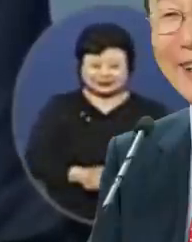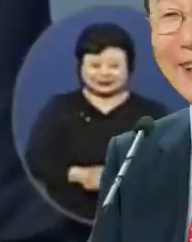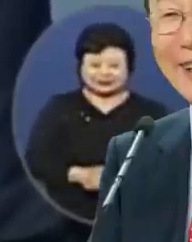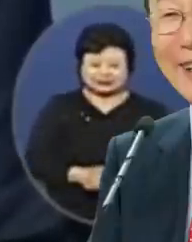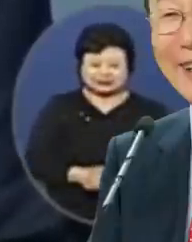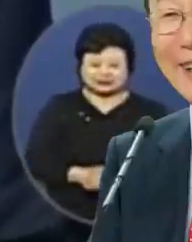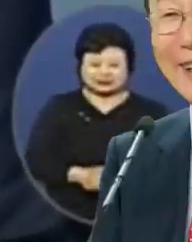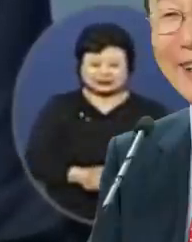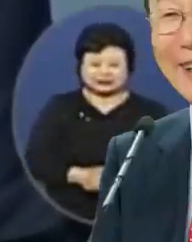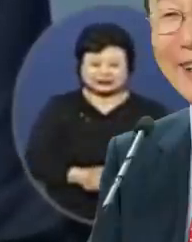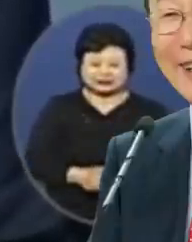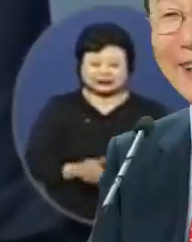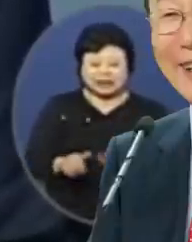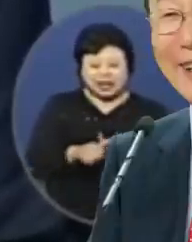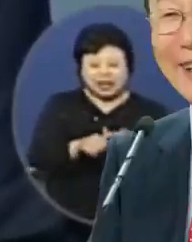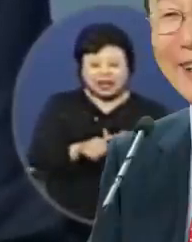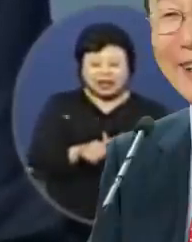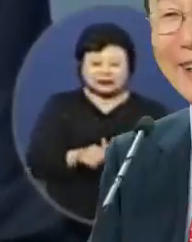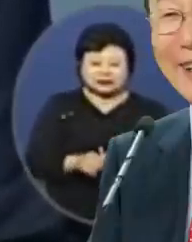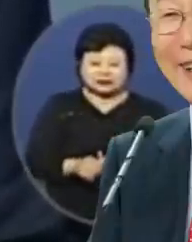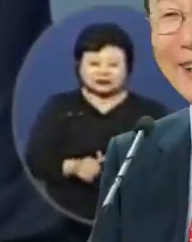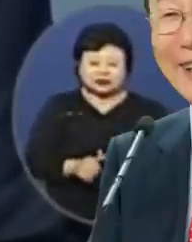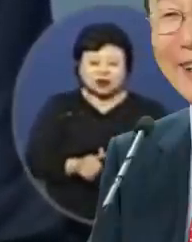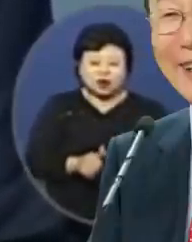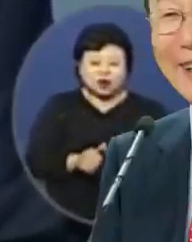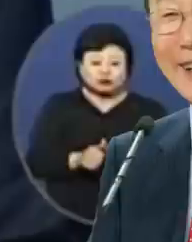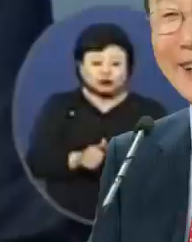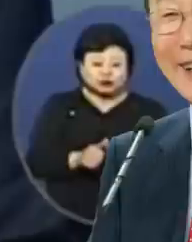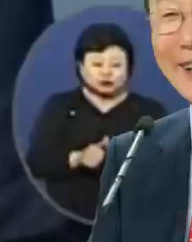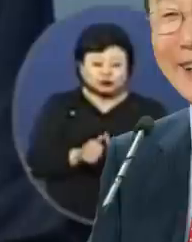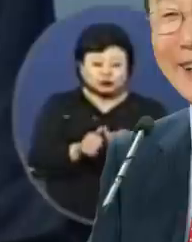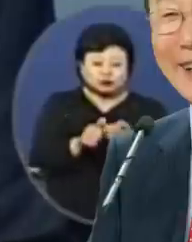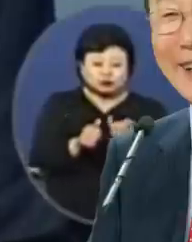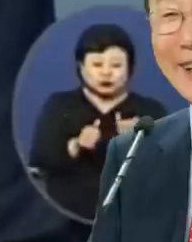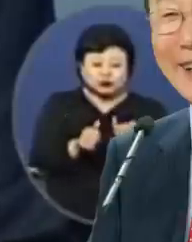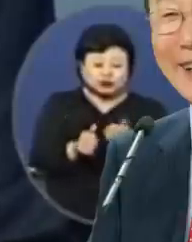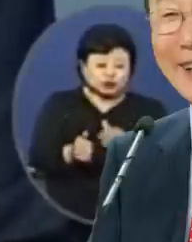별 볼일 없는 아버지지만 아들, 딸이 늘 교훈을 받을 수 있는